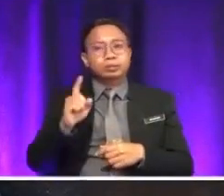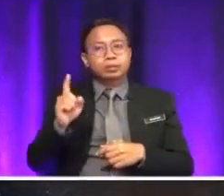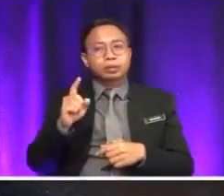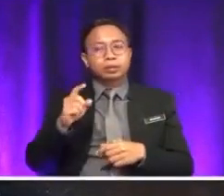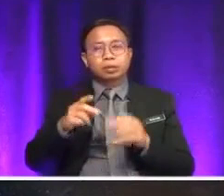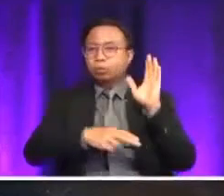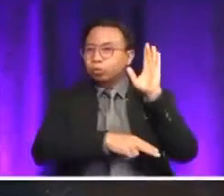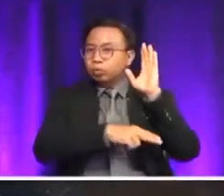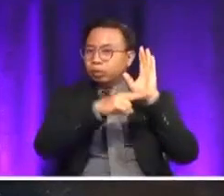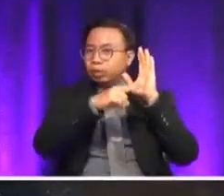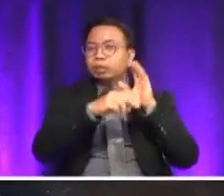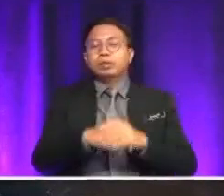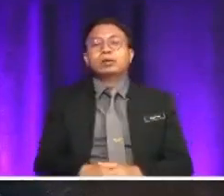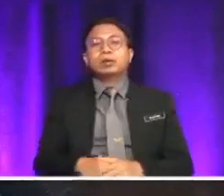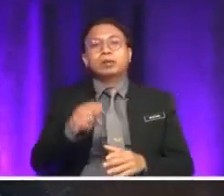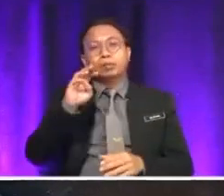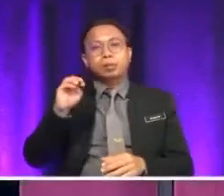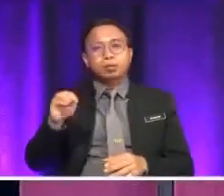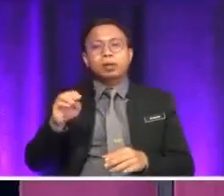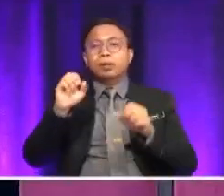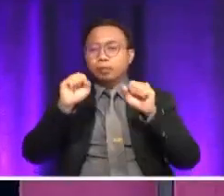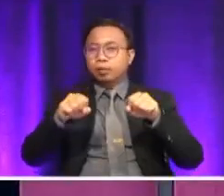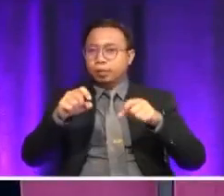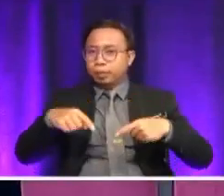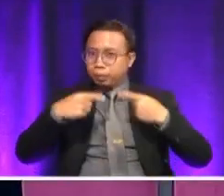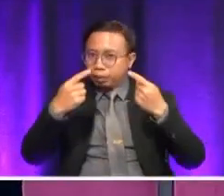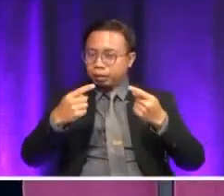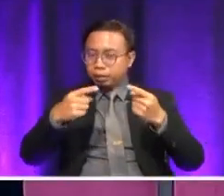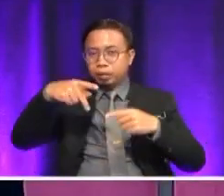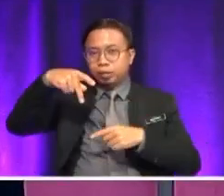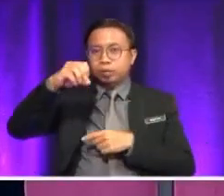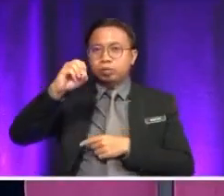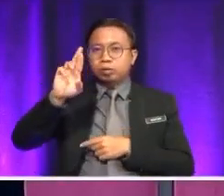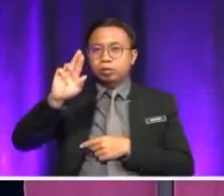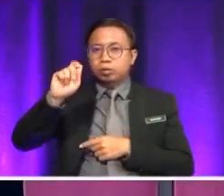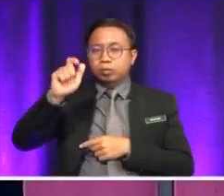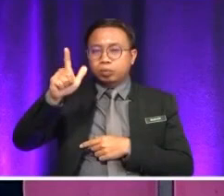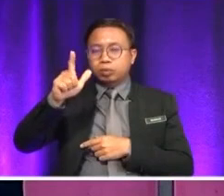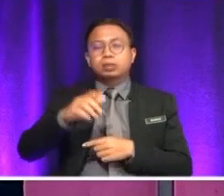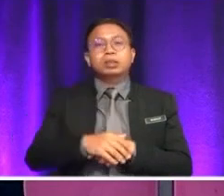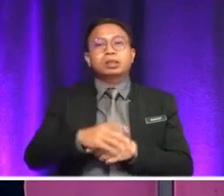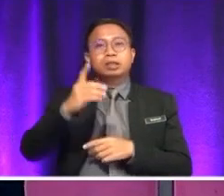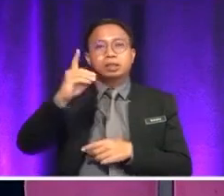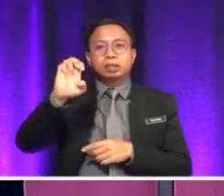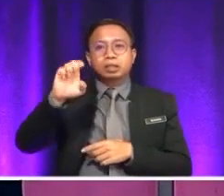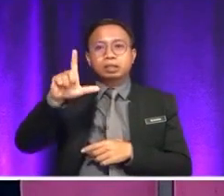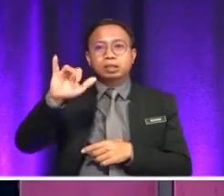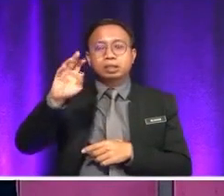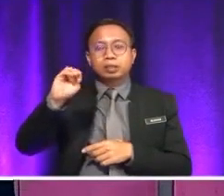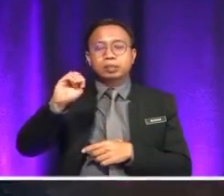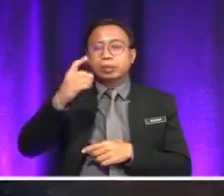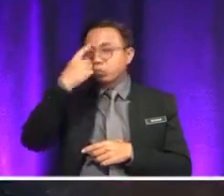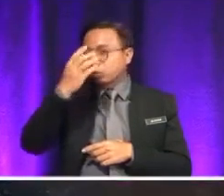apa tu cikgu? Okey. Murid-murid dan guru boleh pergi ke portal Delima untuk mendapatkan bahan-bahan di